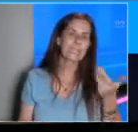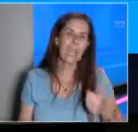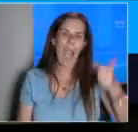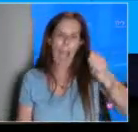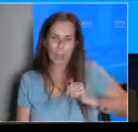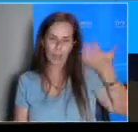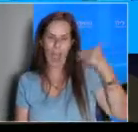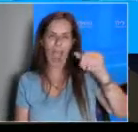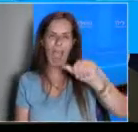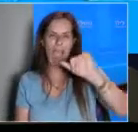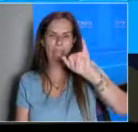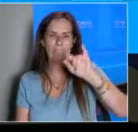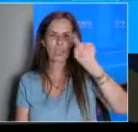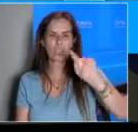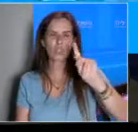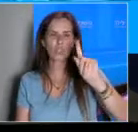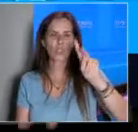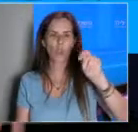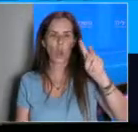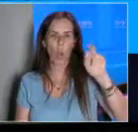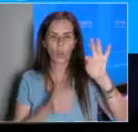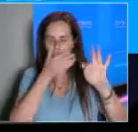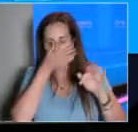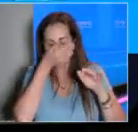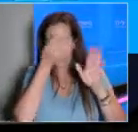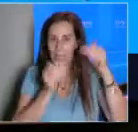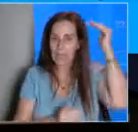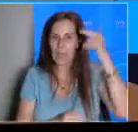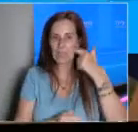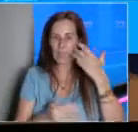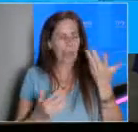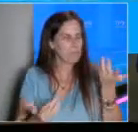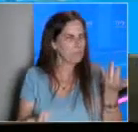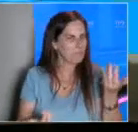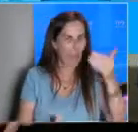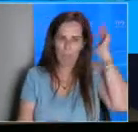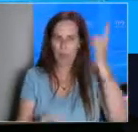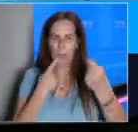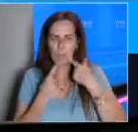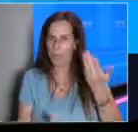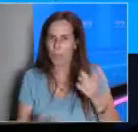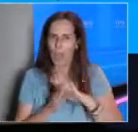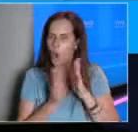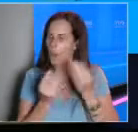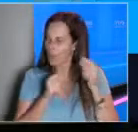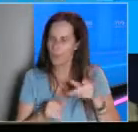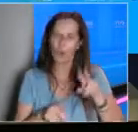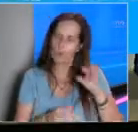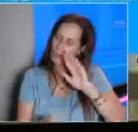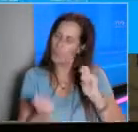לא בדיוק נראה כאילו הגנץ שלפני שנה, זה שגנץ נראה חבול, זה שלפיד לא מדבר עם גנץ, כל הדברים